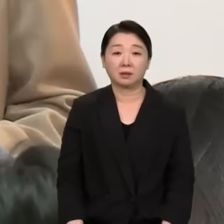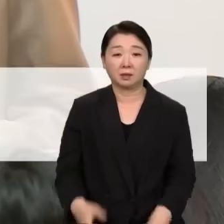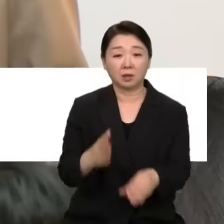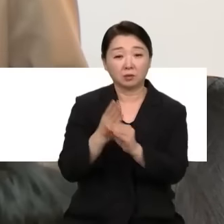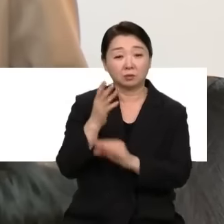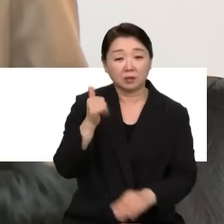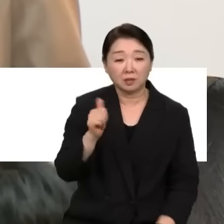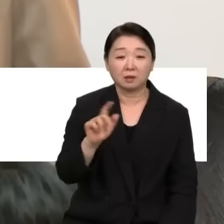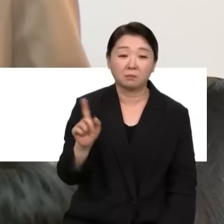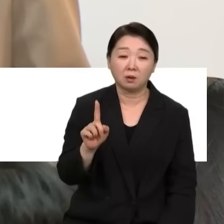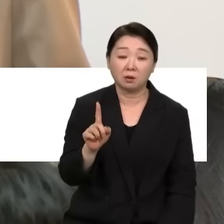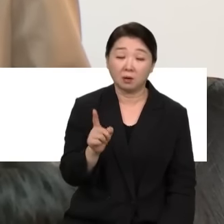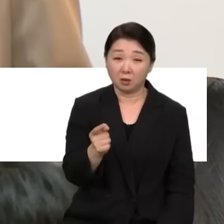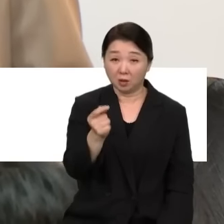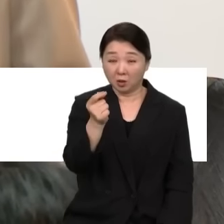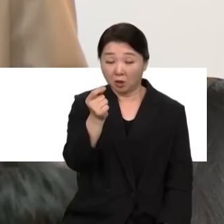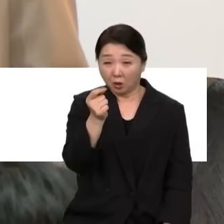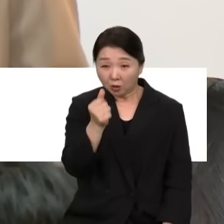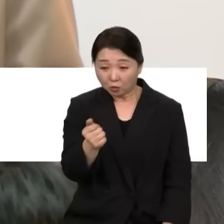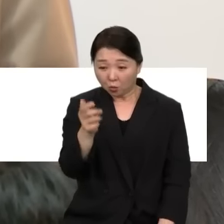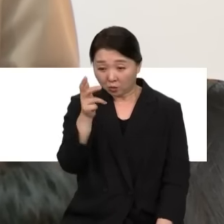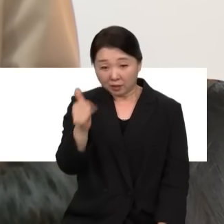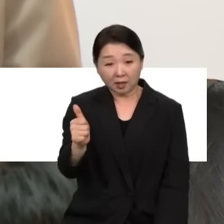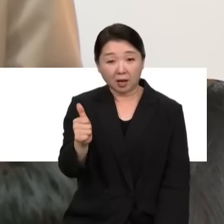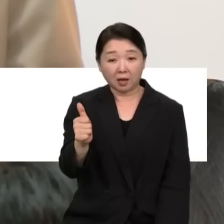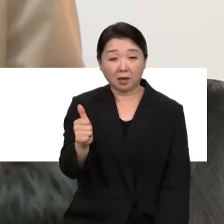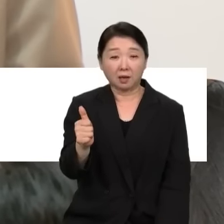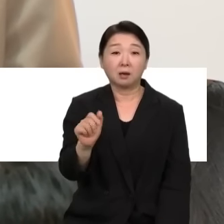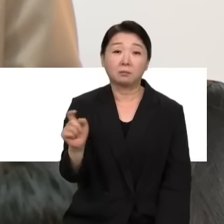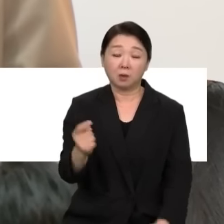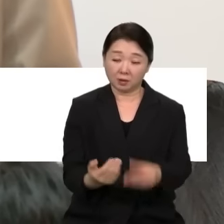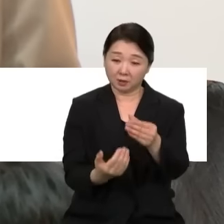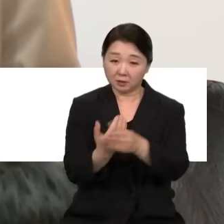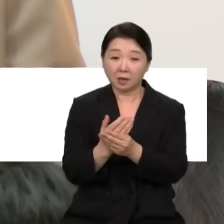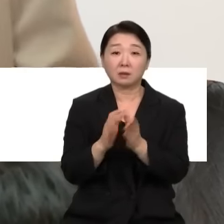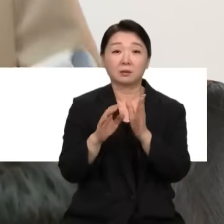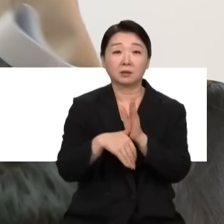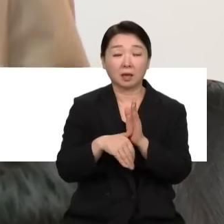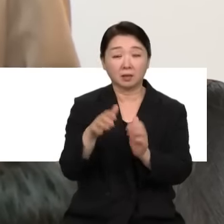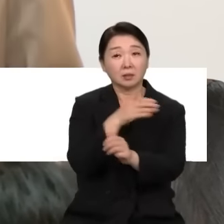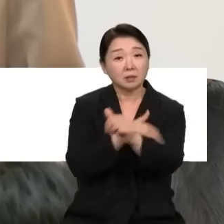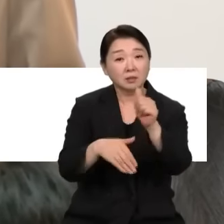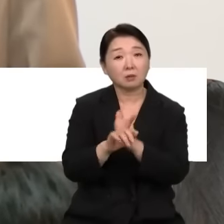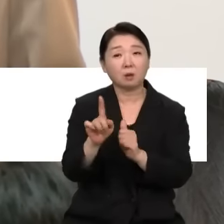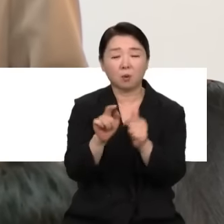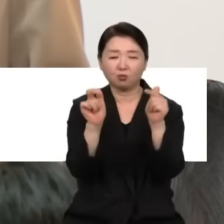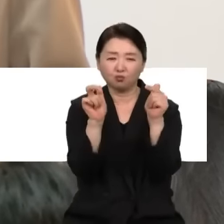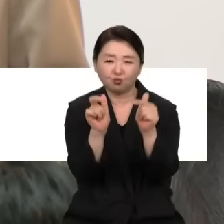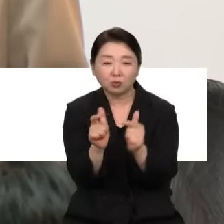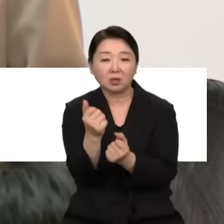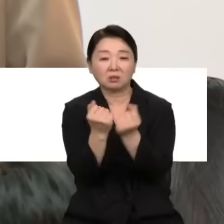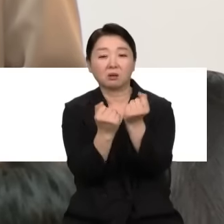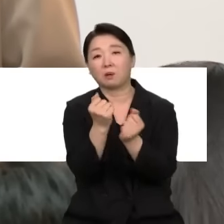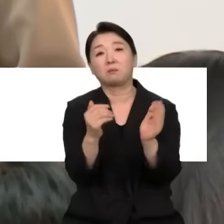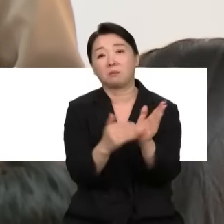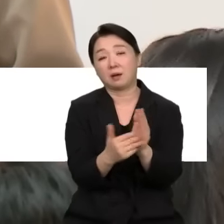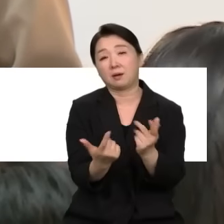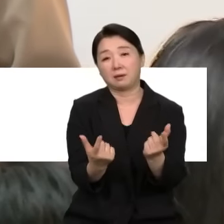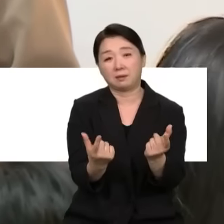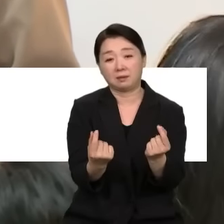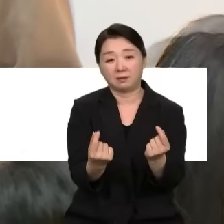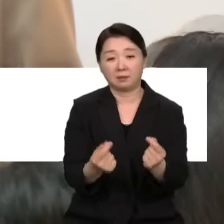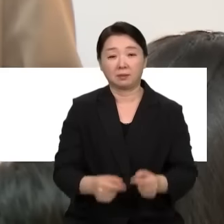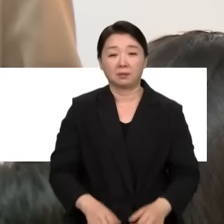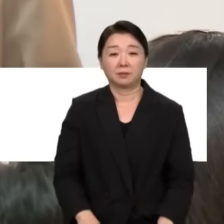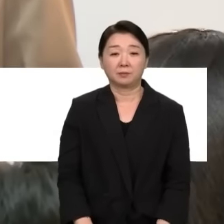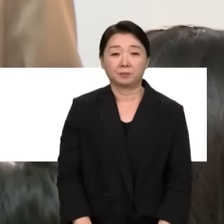중대장은 소대장에게도 그러니까 아주 이 사건 발생 초기에도 상황을 굉장히 축소해가지고 얘기해주고 있는 것으로